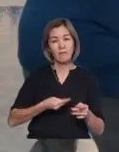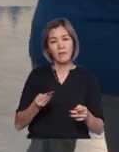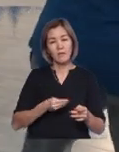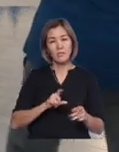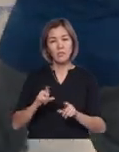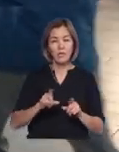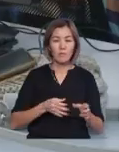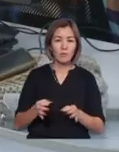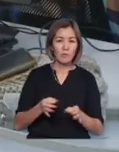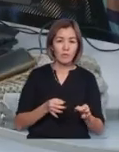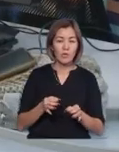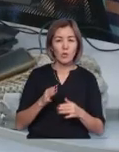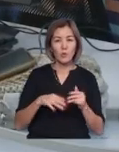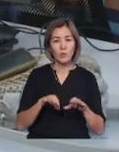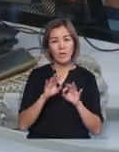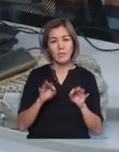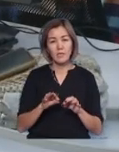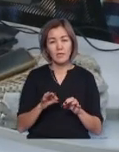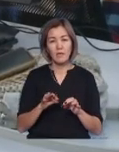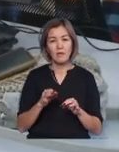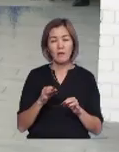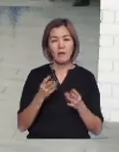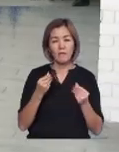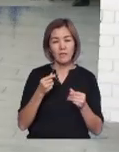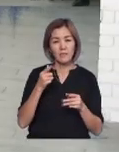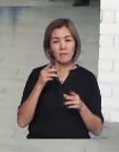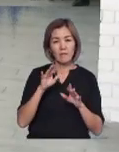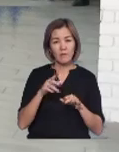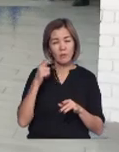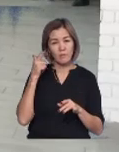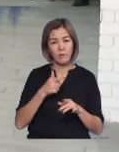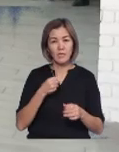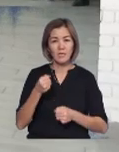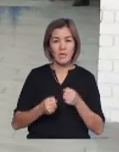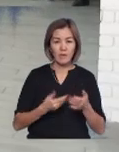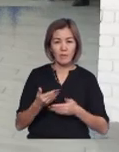шахматам, шашкам, кружок рукоделия, финансовой и компьютерной грамотности, скандинавская ходьба и